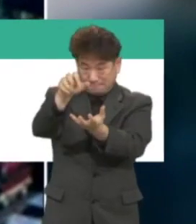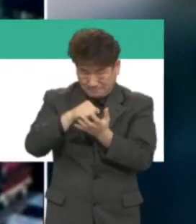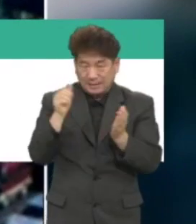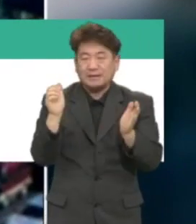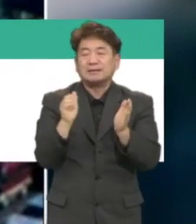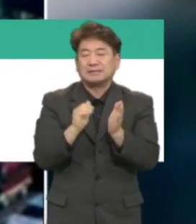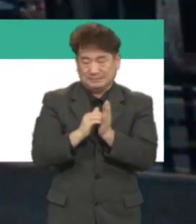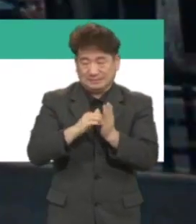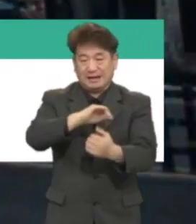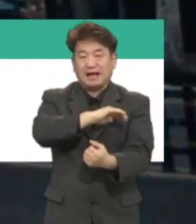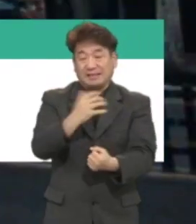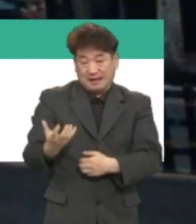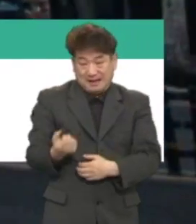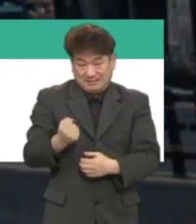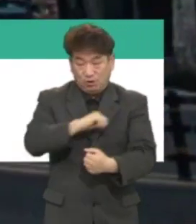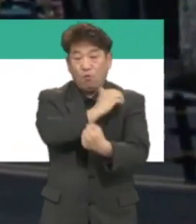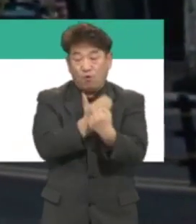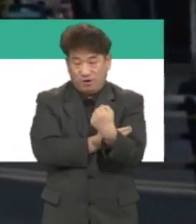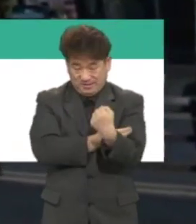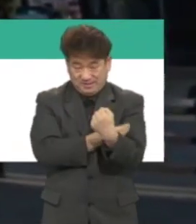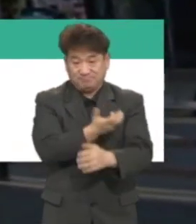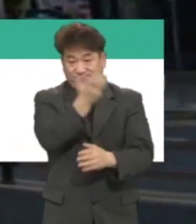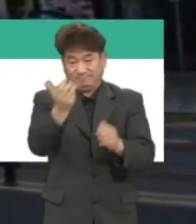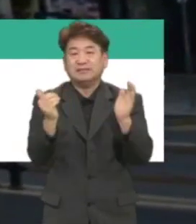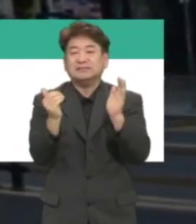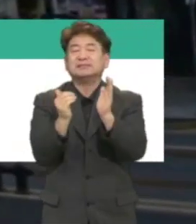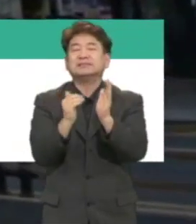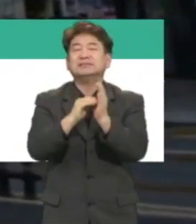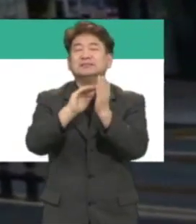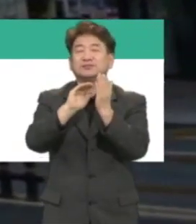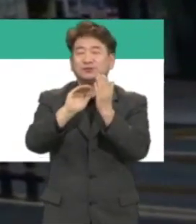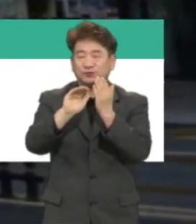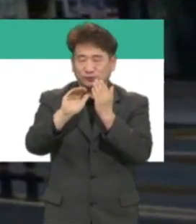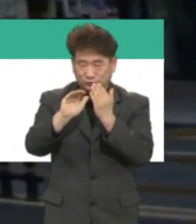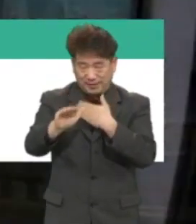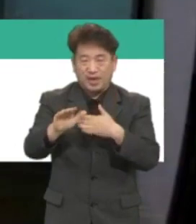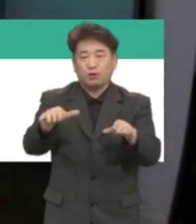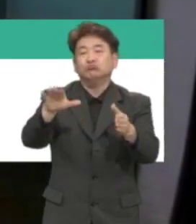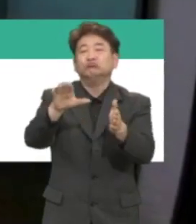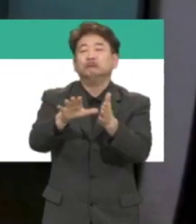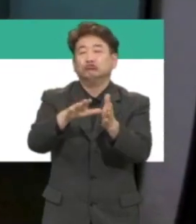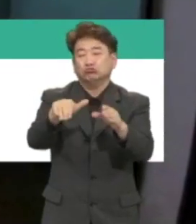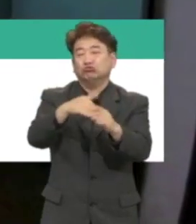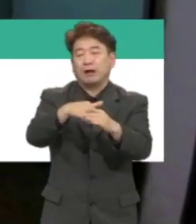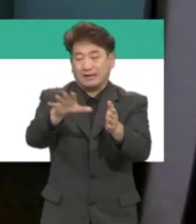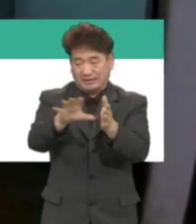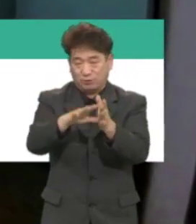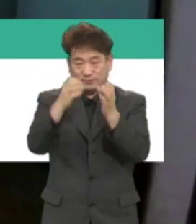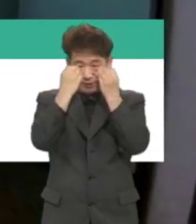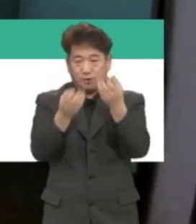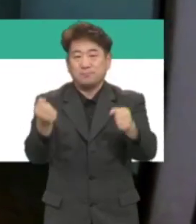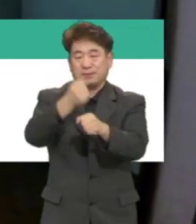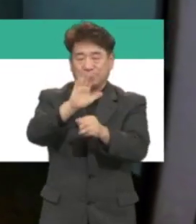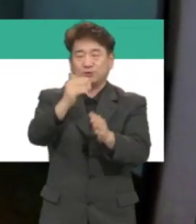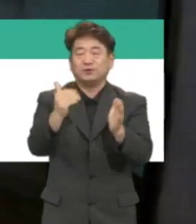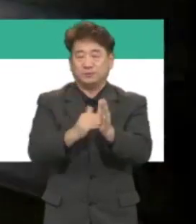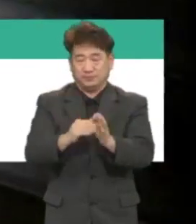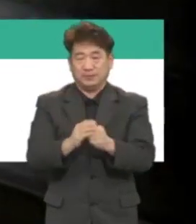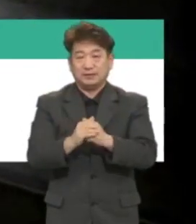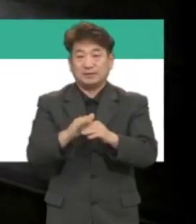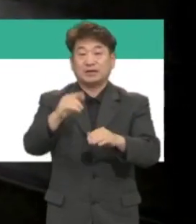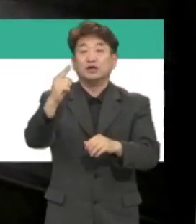이전 절차를 마무리한 뒤 등록문화재 추진 과정을 통해 원형 보건에 집중한다는 계획입니다 1937년 중국대